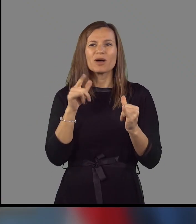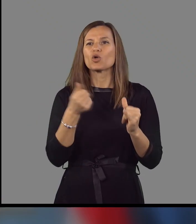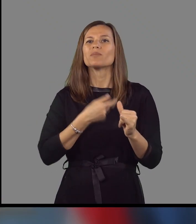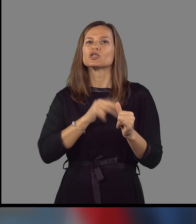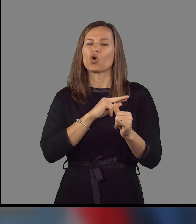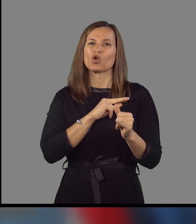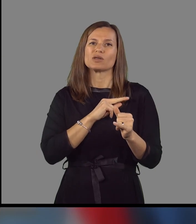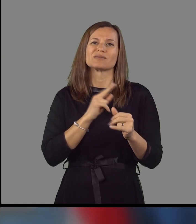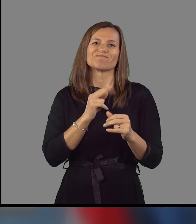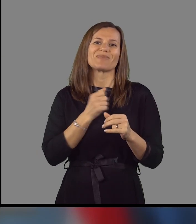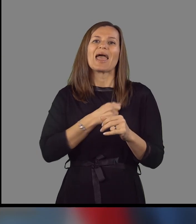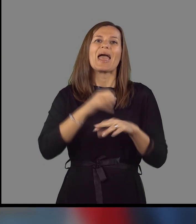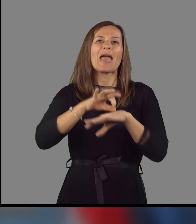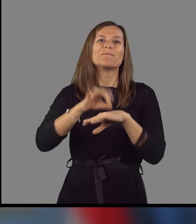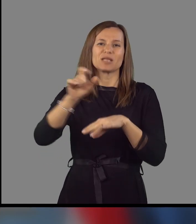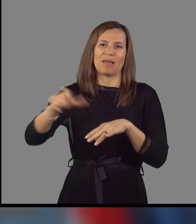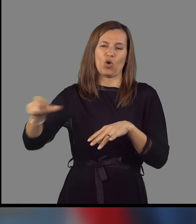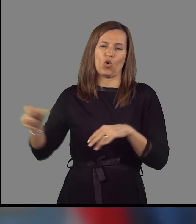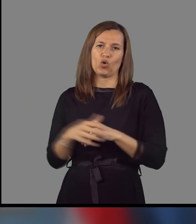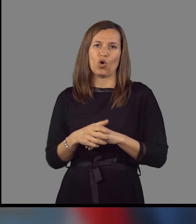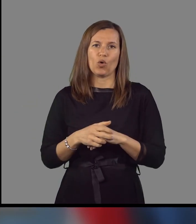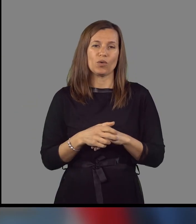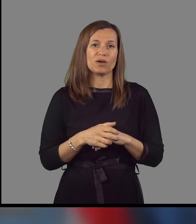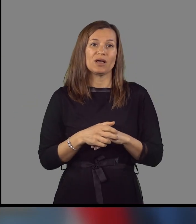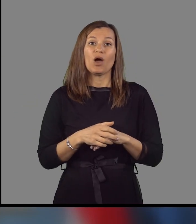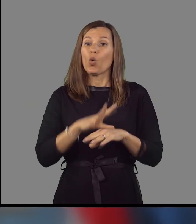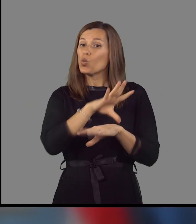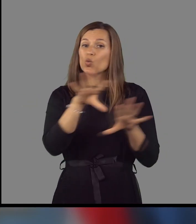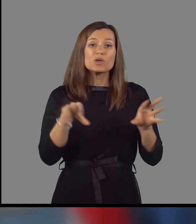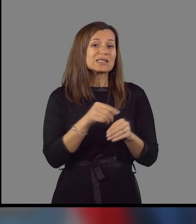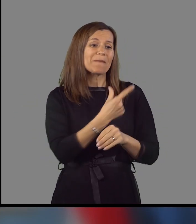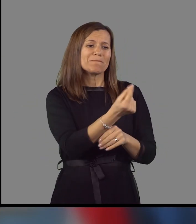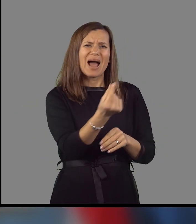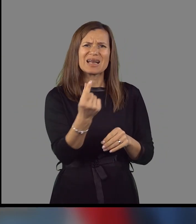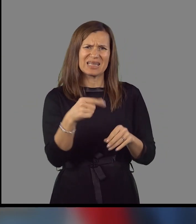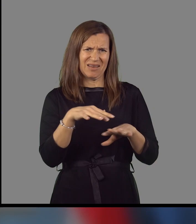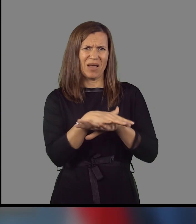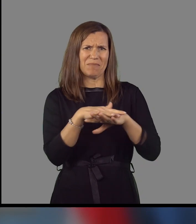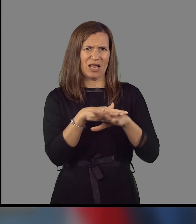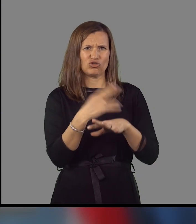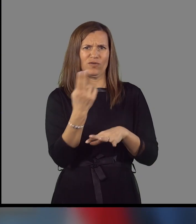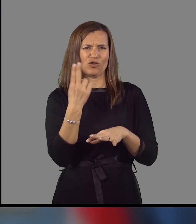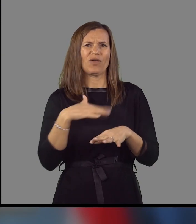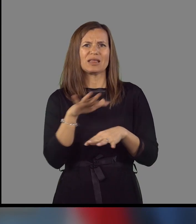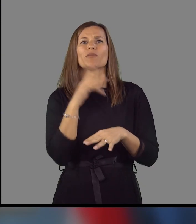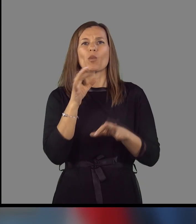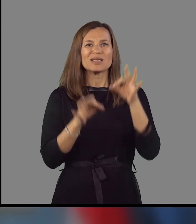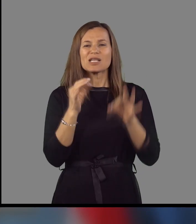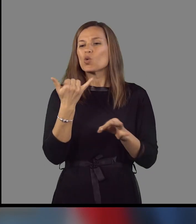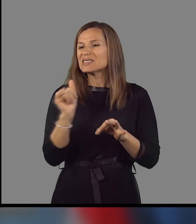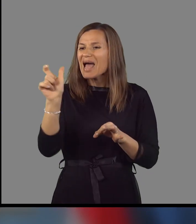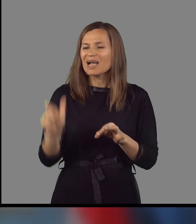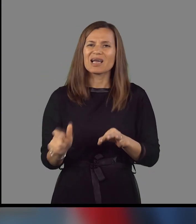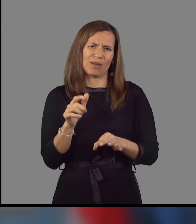je to pristojnost epidemiologov. Inštitut za mikrobiologijo bo testiral in tudi drugi partnerji v mreži vsakega, ki bo ta test